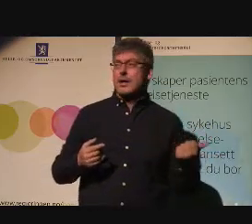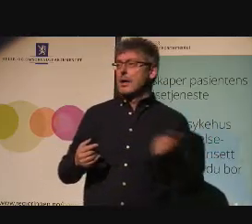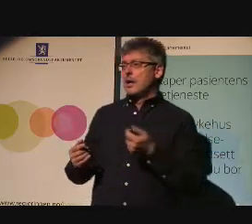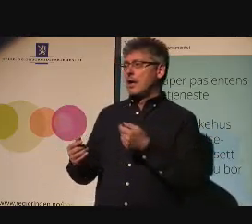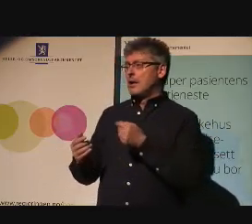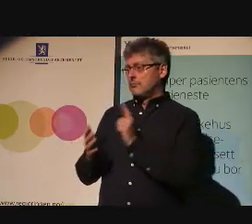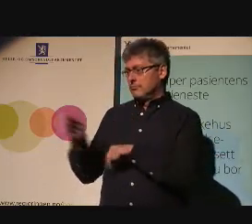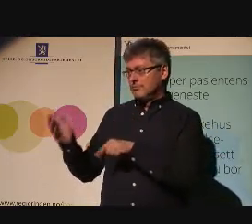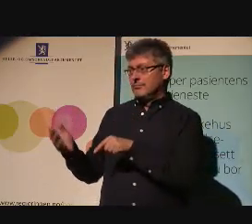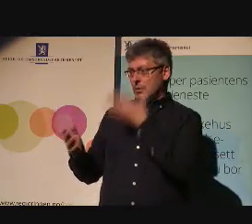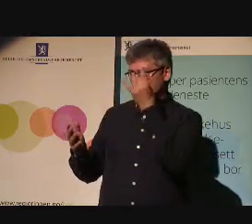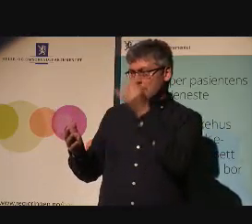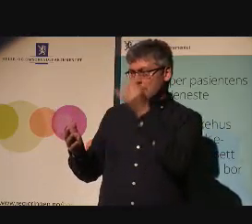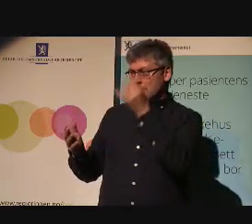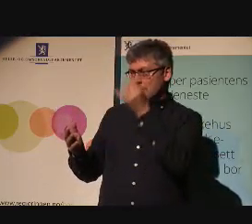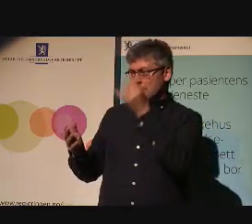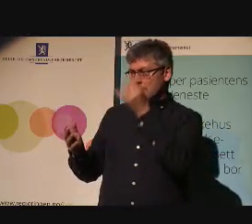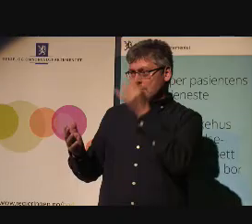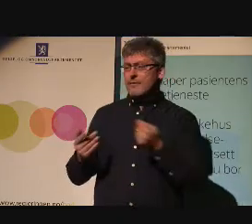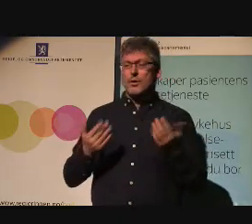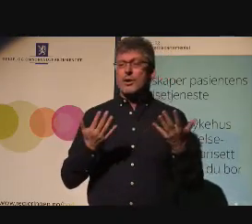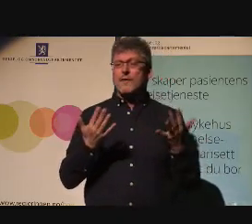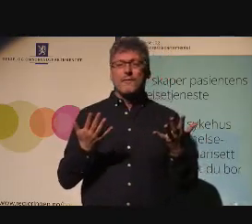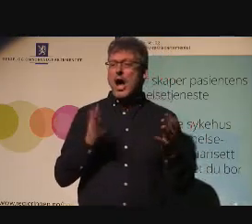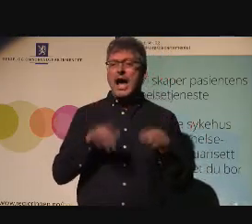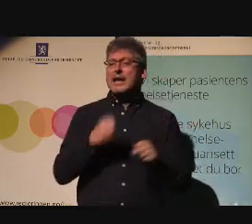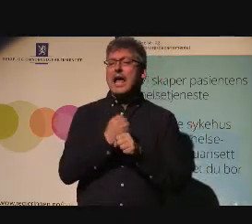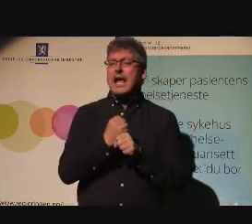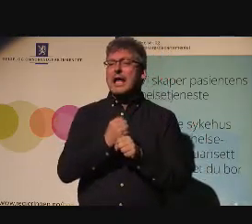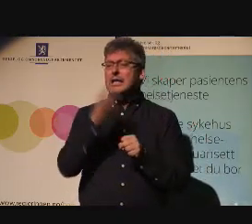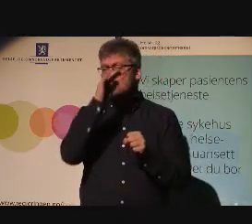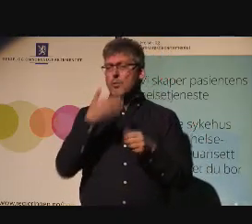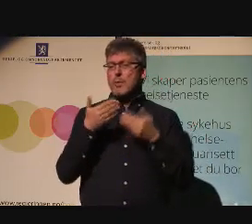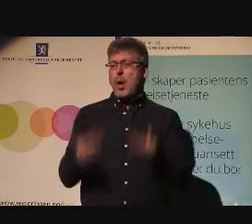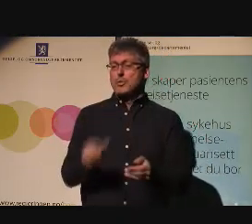egentlig som er problemet bak.